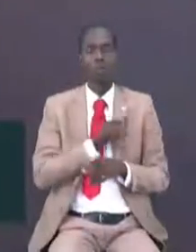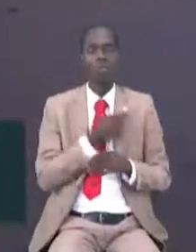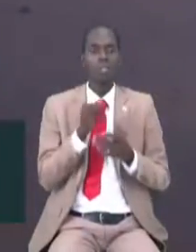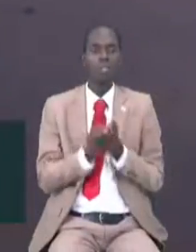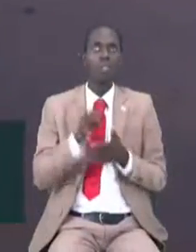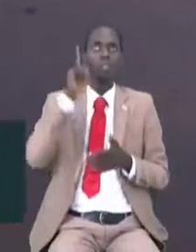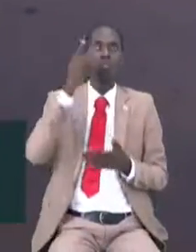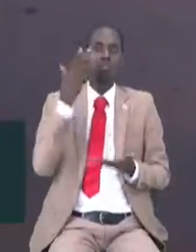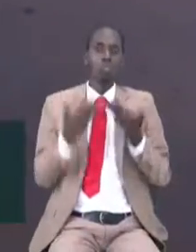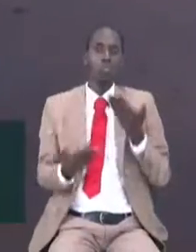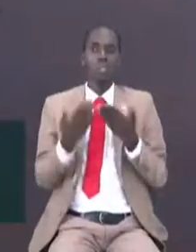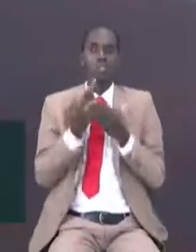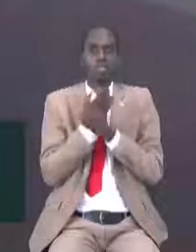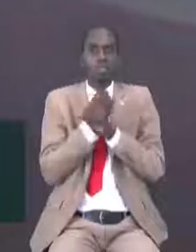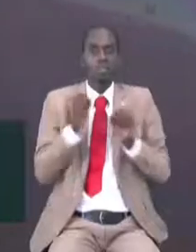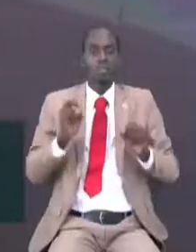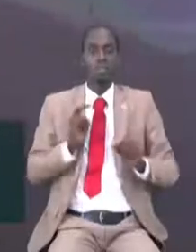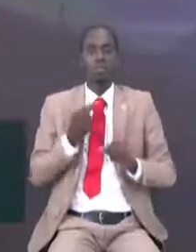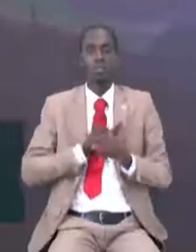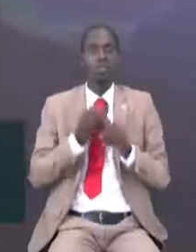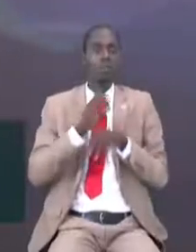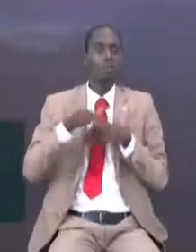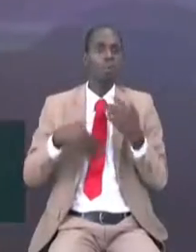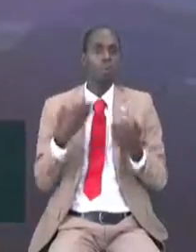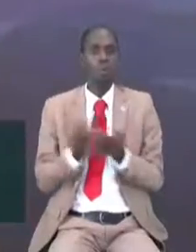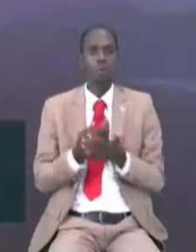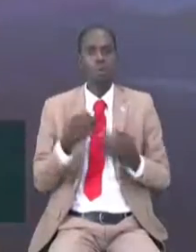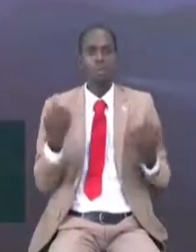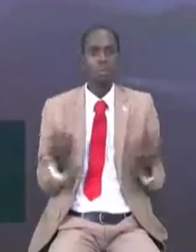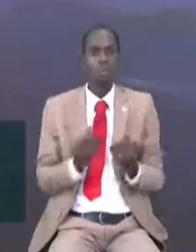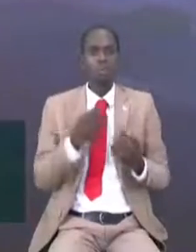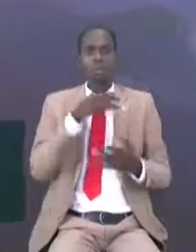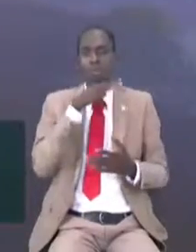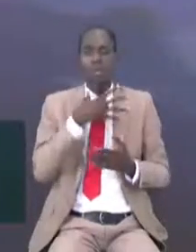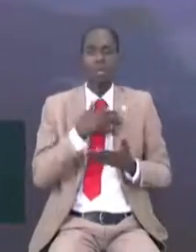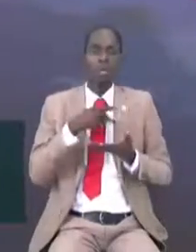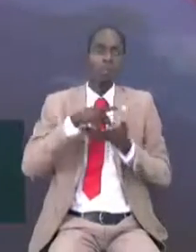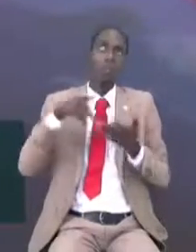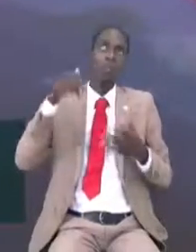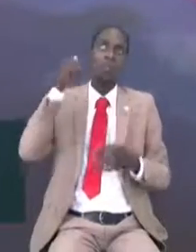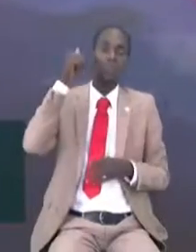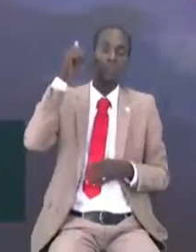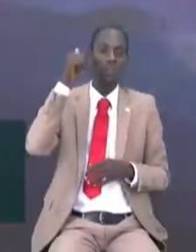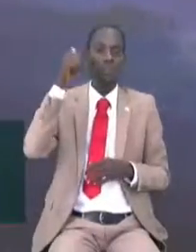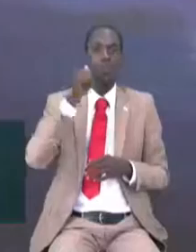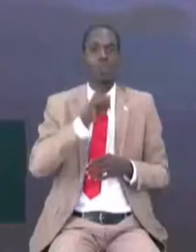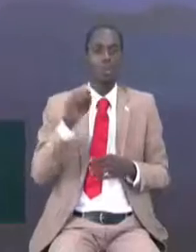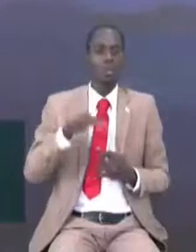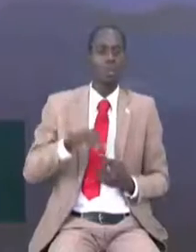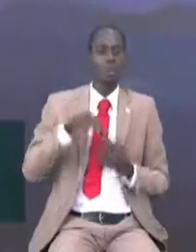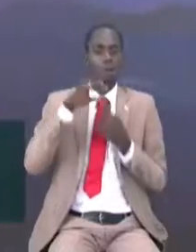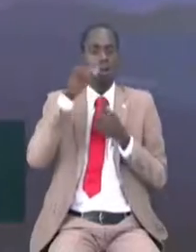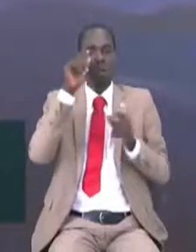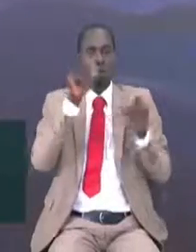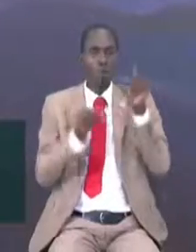et de se faire un peuple qui lui appartienne, purifié par lui purifié par lui et zélé, et